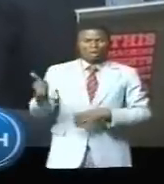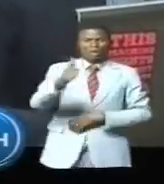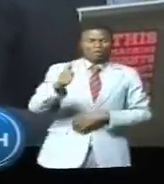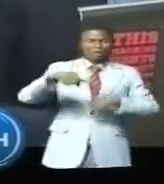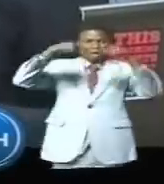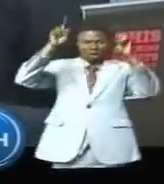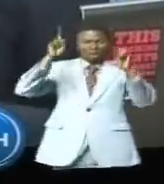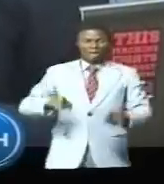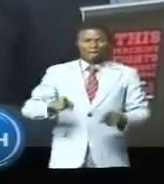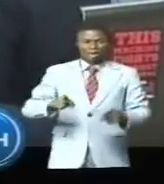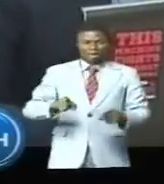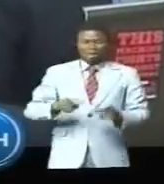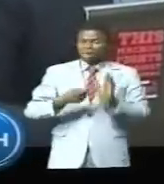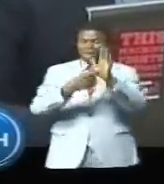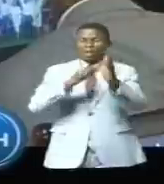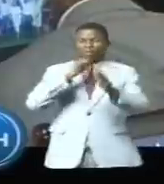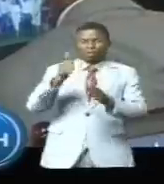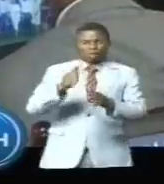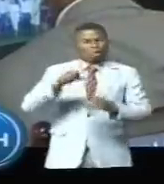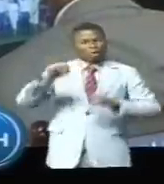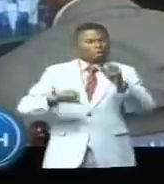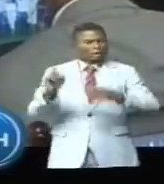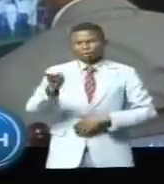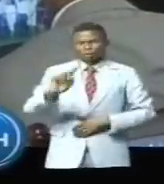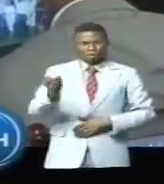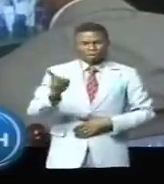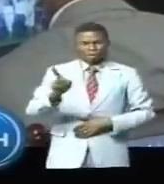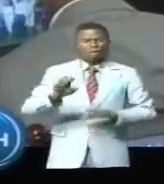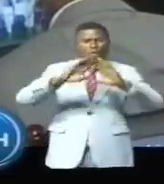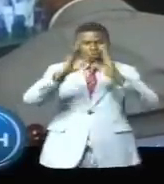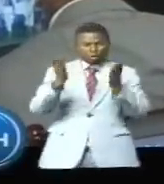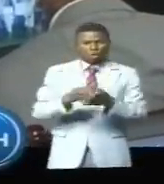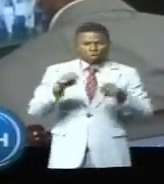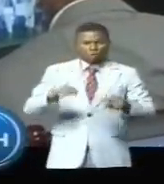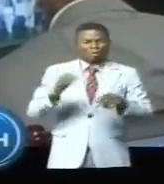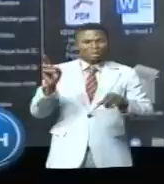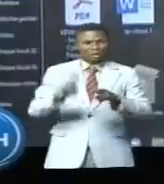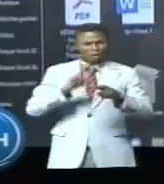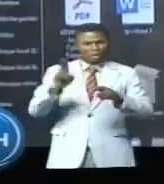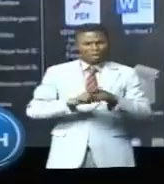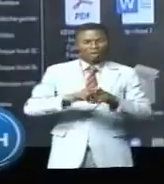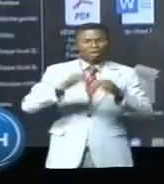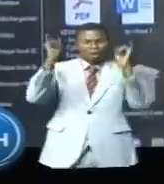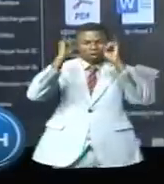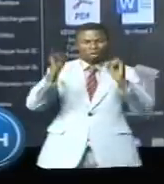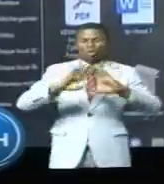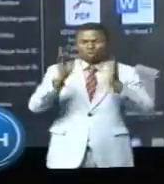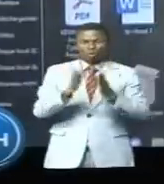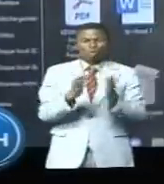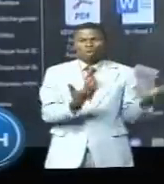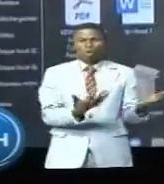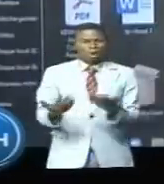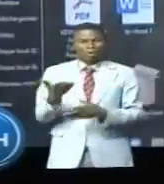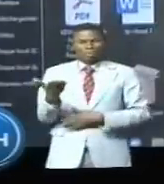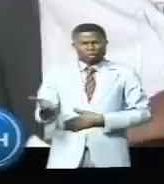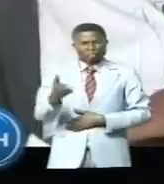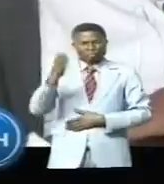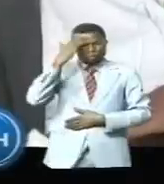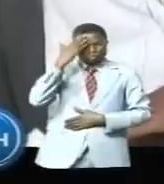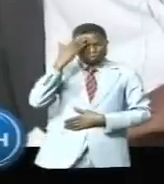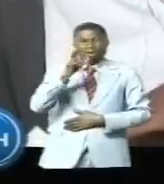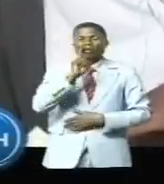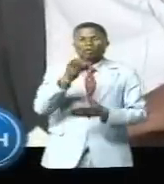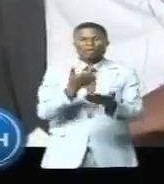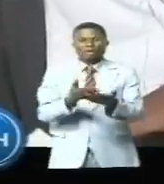siècle n'est pas à démontrer ni à mettre en doute. Tout est aujourd'hui numérisé, tout est informatisé. Conscient de cette